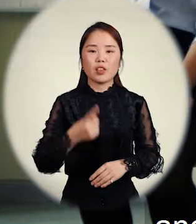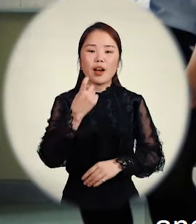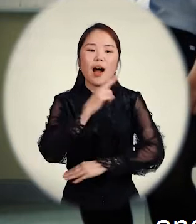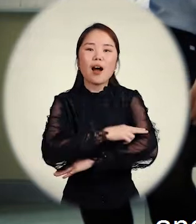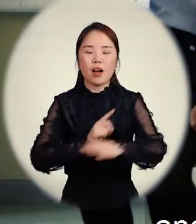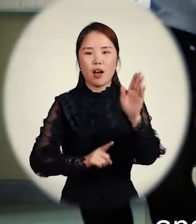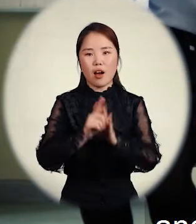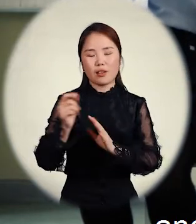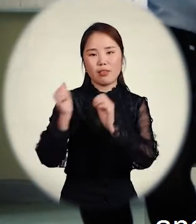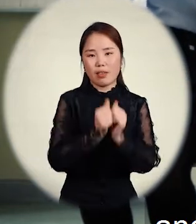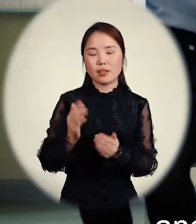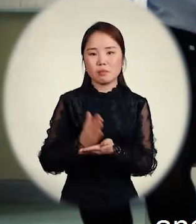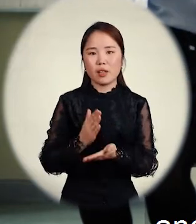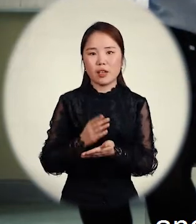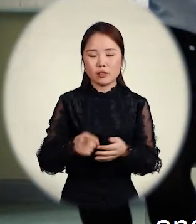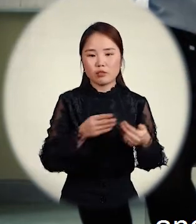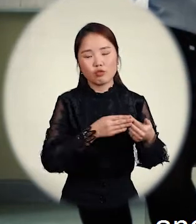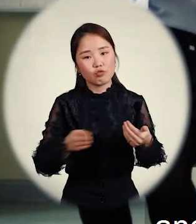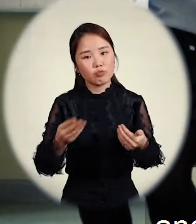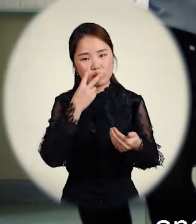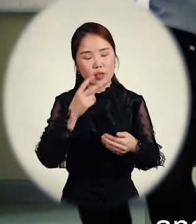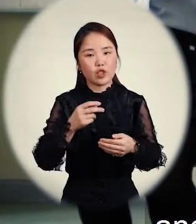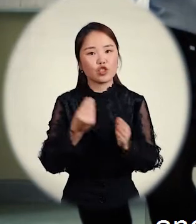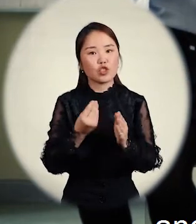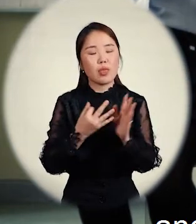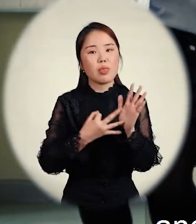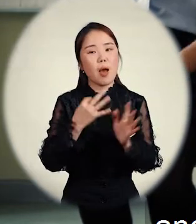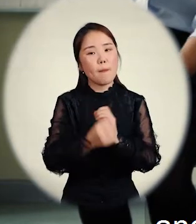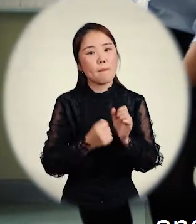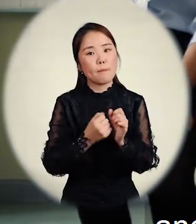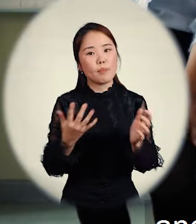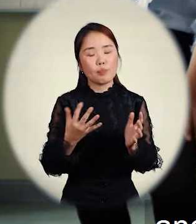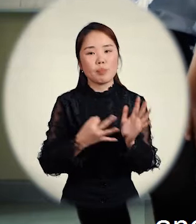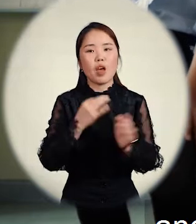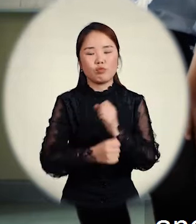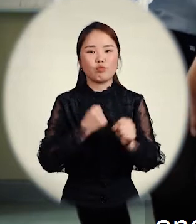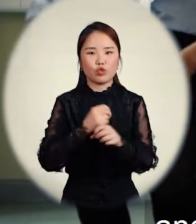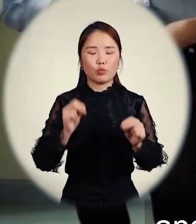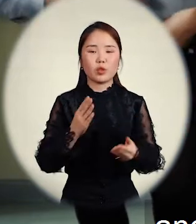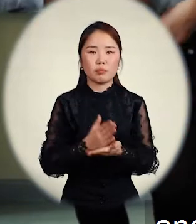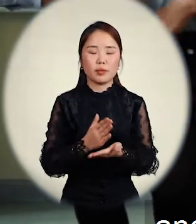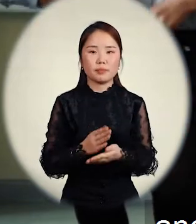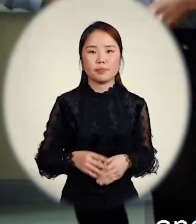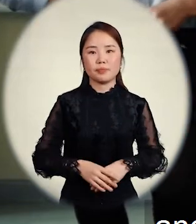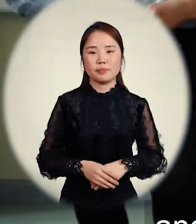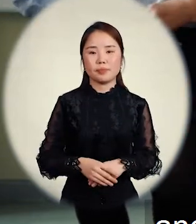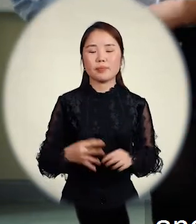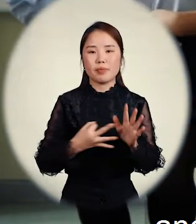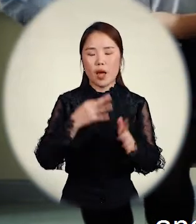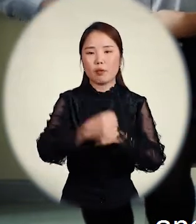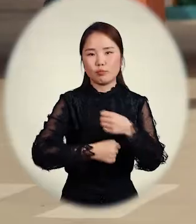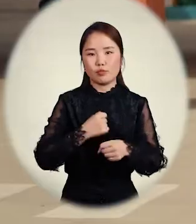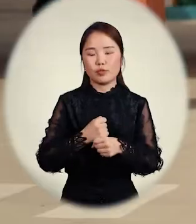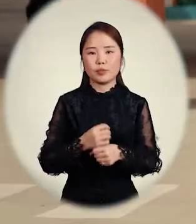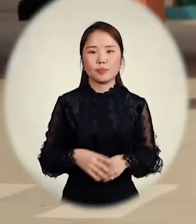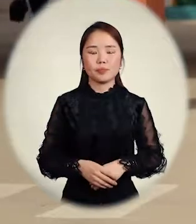Нэгдүгээр ангиас хойш найзлж байгаа. Нэгдүгээрээс ангиас хойш анчтаа. Одоо 8 аагүй. А тий шүү дээ. За энэ жилдээ нэлээд 8 жил найзлж байгаа